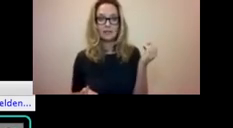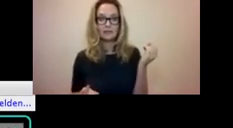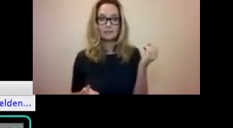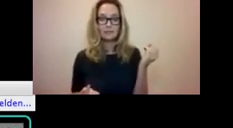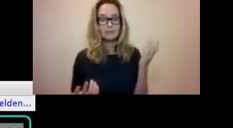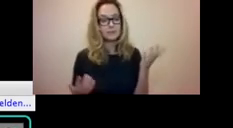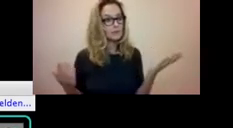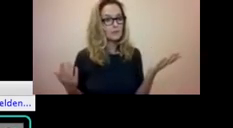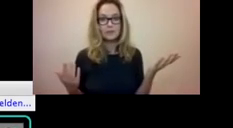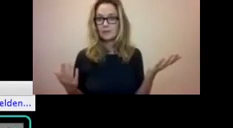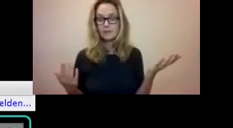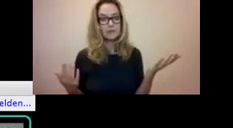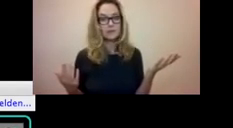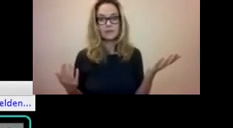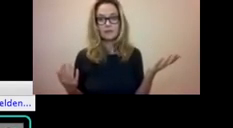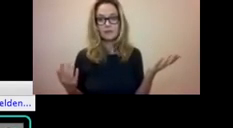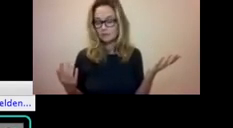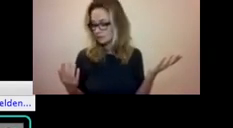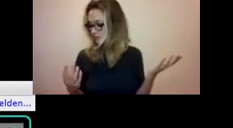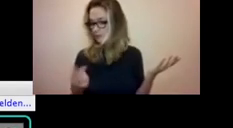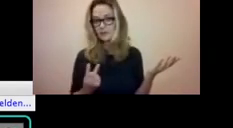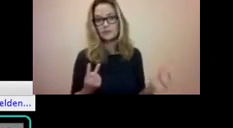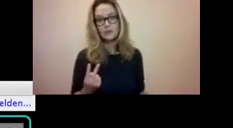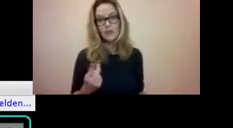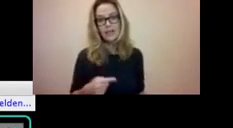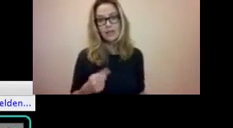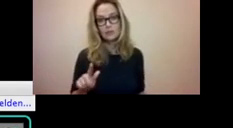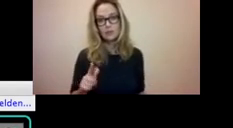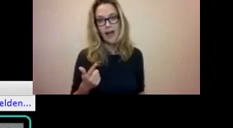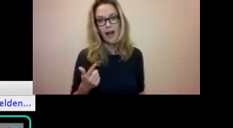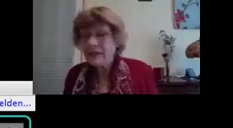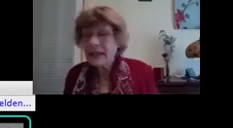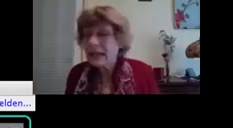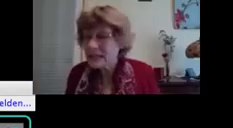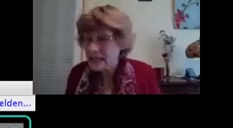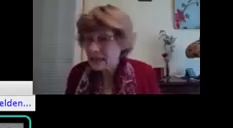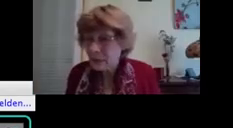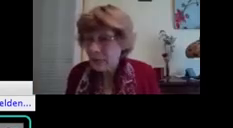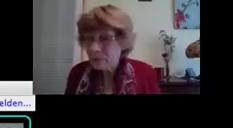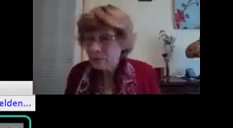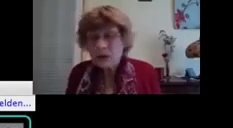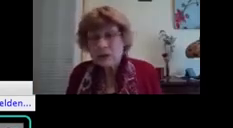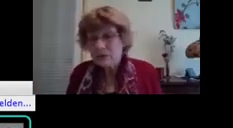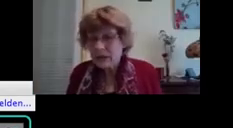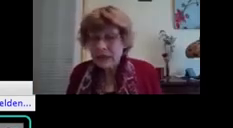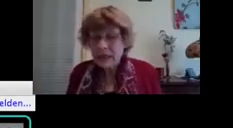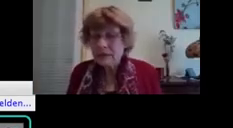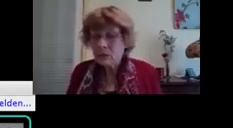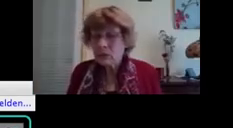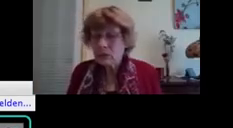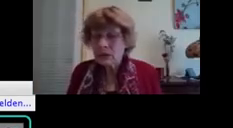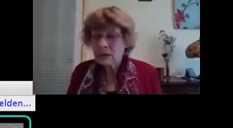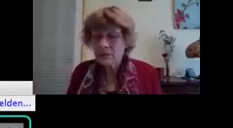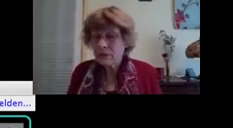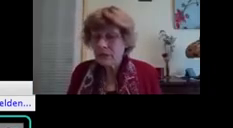Ik was toen, even kijken, dat was in 2012, dus dat was ik 61. Ik ben